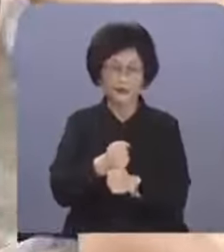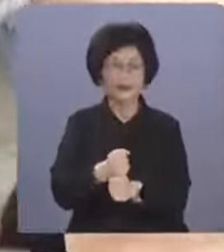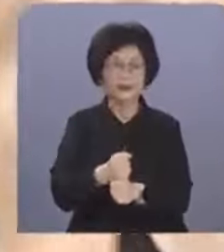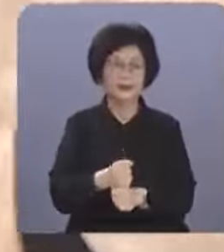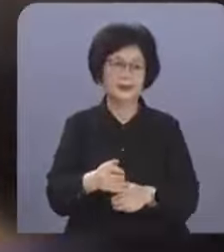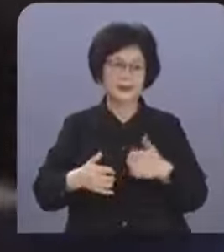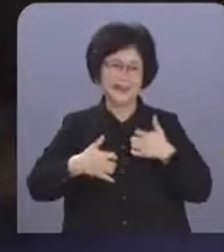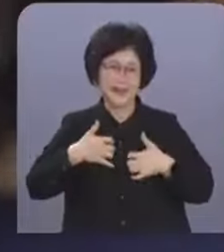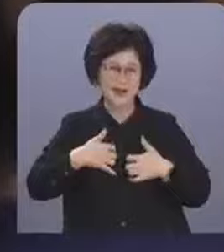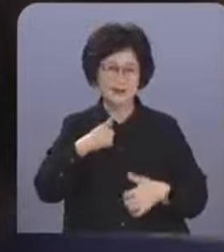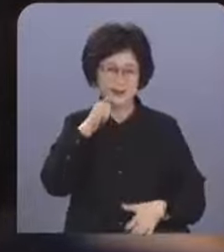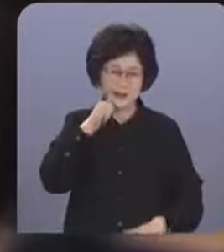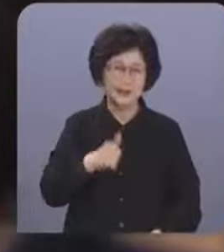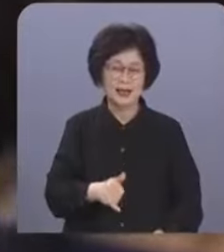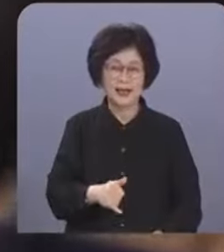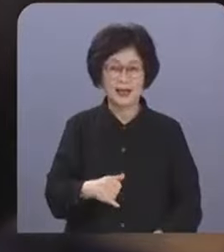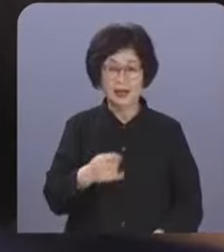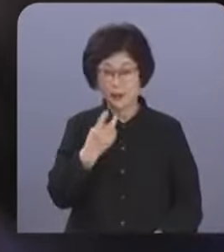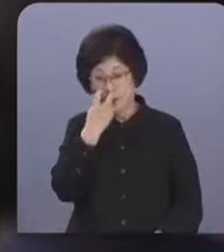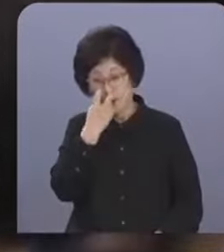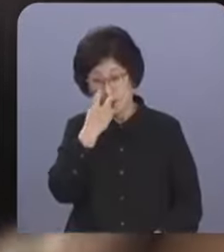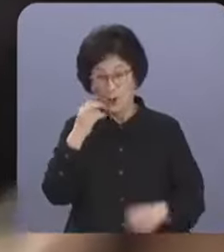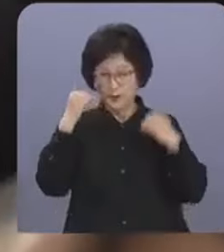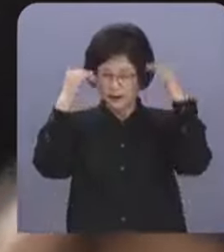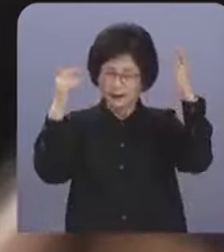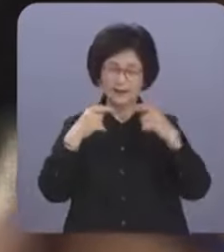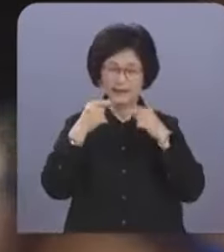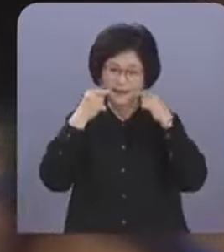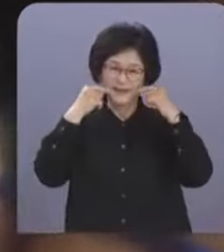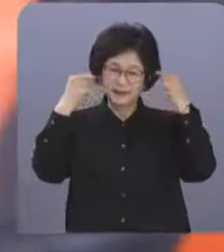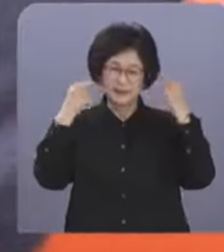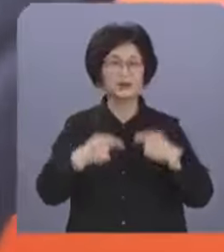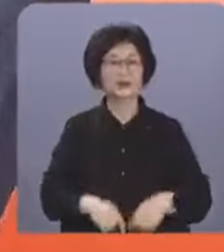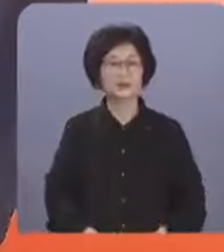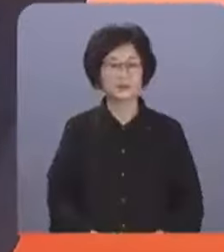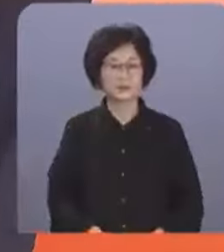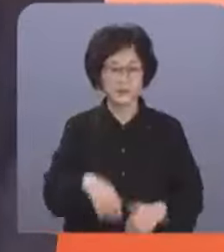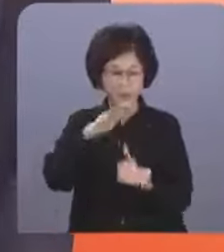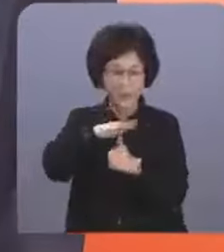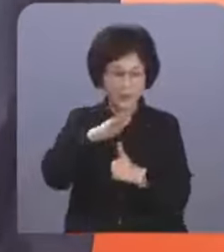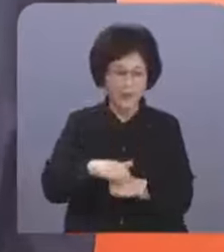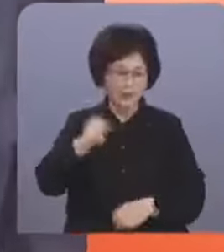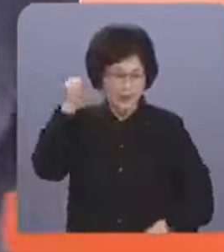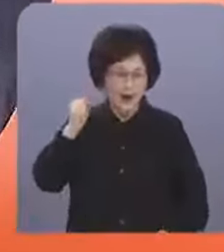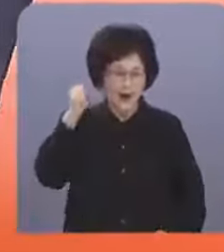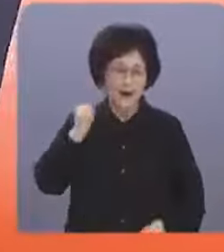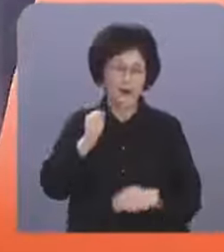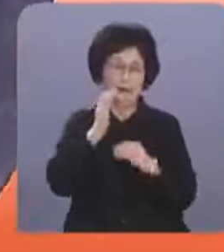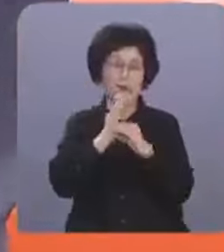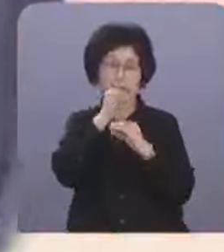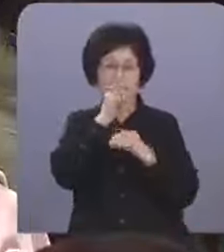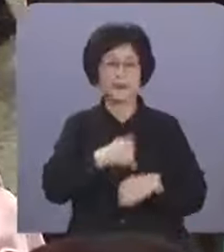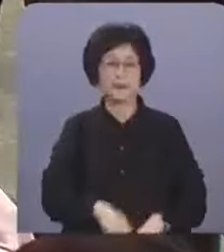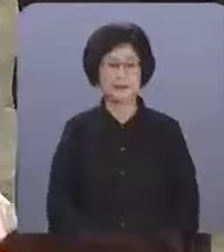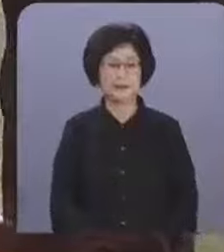빠졌습니다. 지켜보는 어른들 얼굴에도 웃음꽃이 활짝 피고 아이들을 응원하는 목소리도 커집니다.